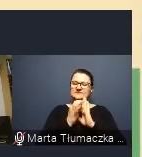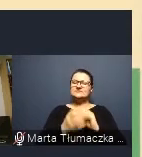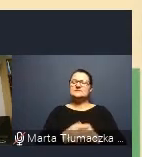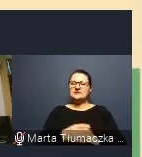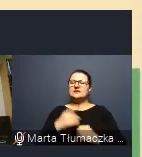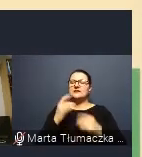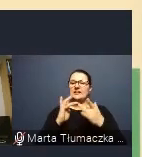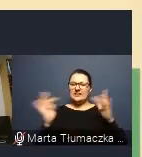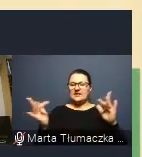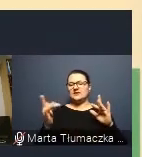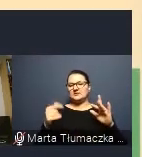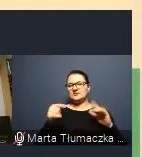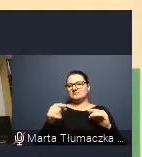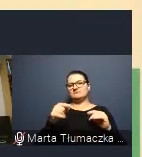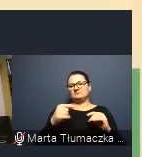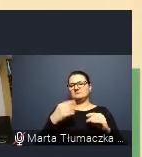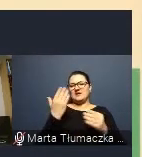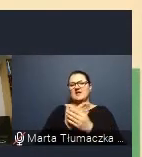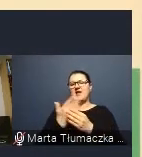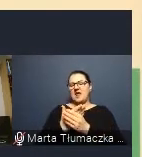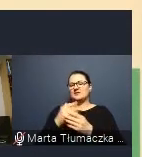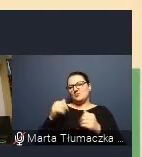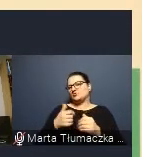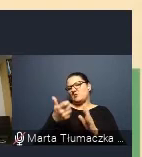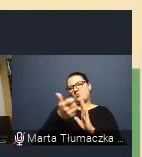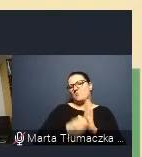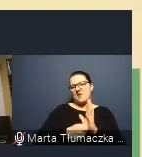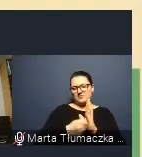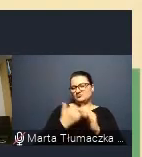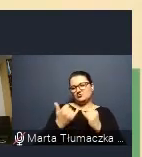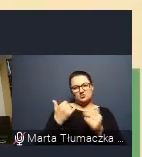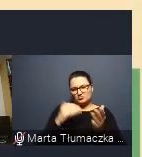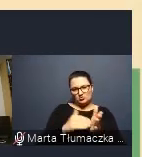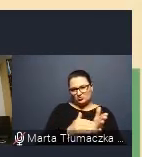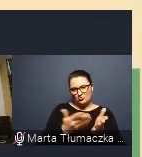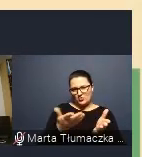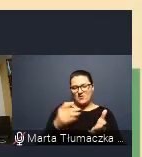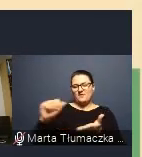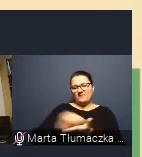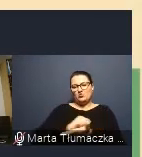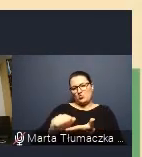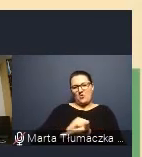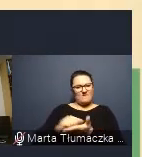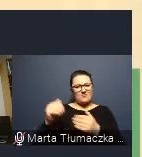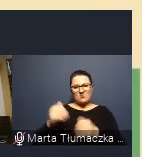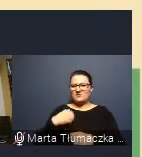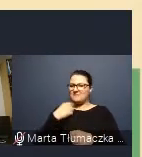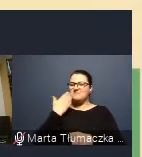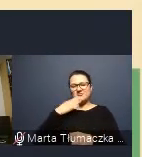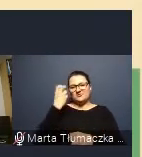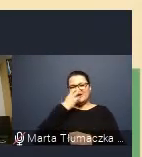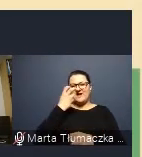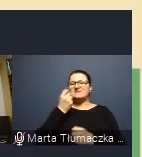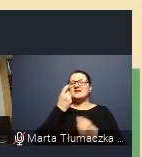link i te karty będą Państwo, jeżeli będziecie mieli tylko ochotę, sobie wydrukować, bo są naprawdę bardzo atrakcyjne. Zresztą ja je za